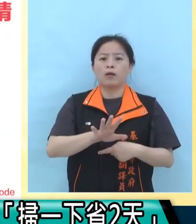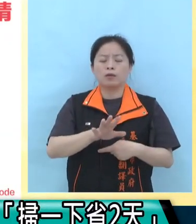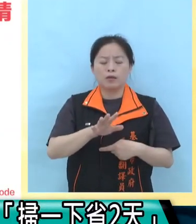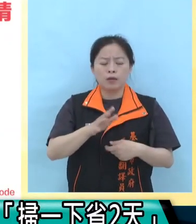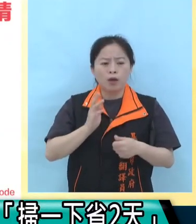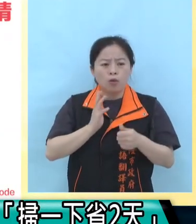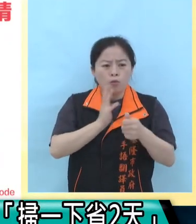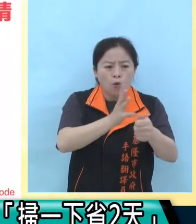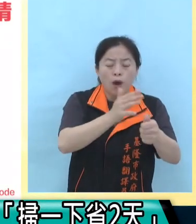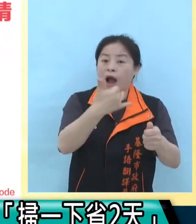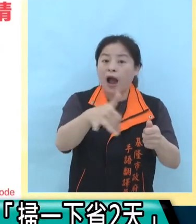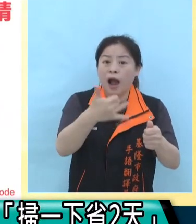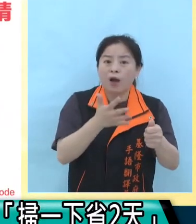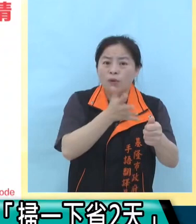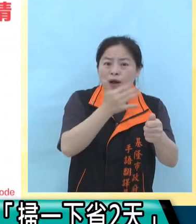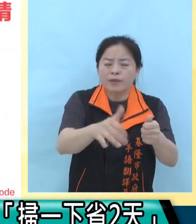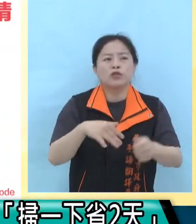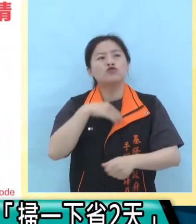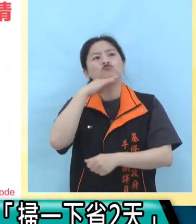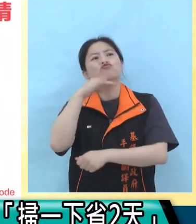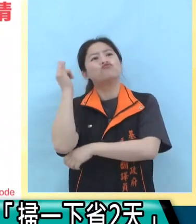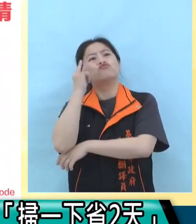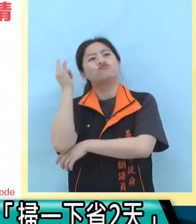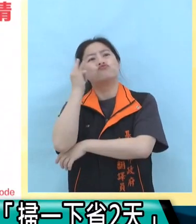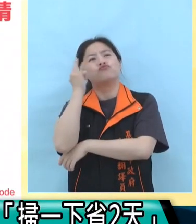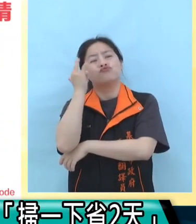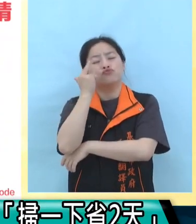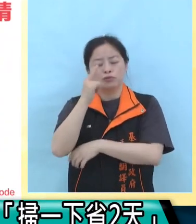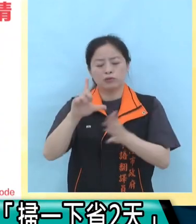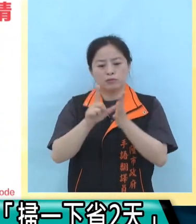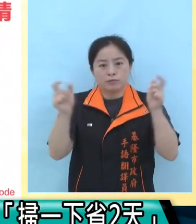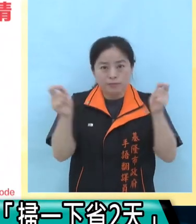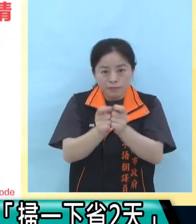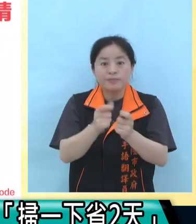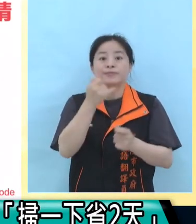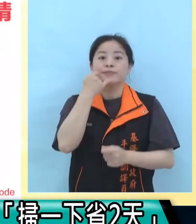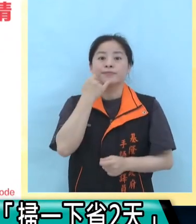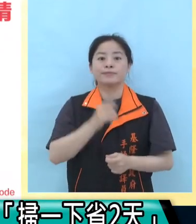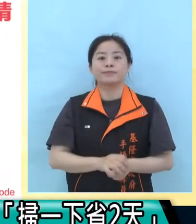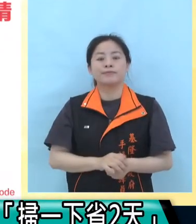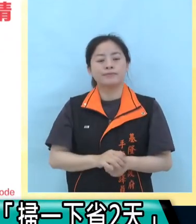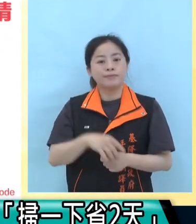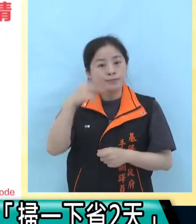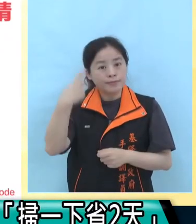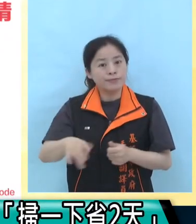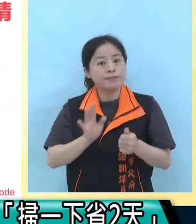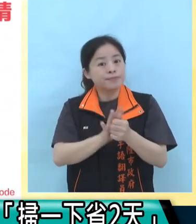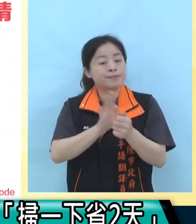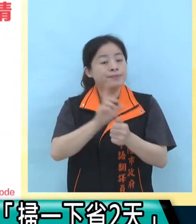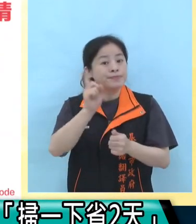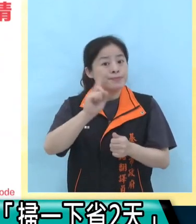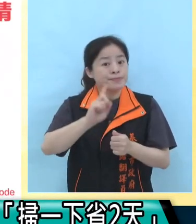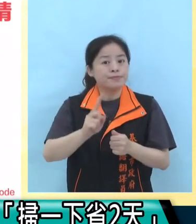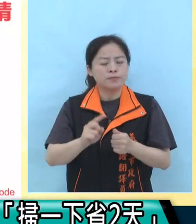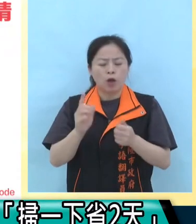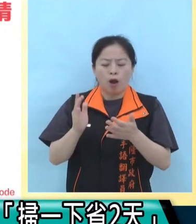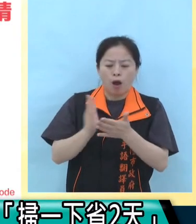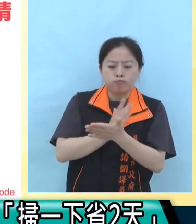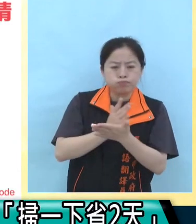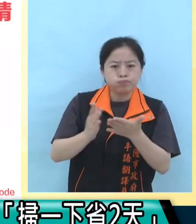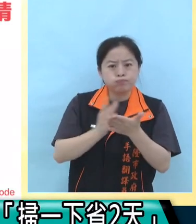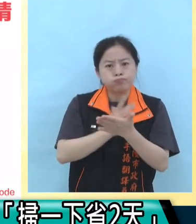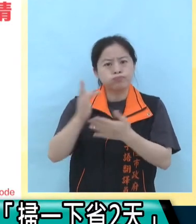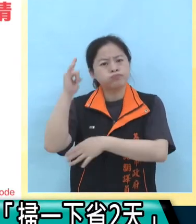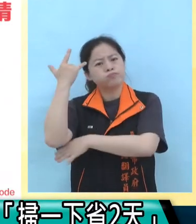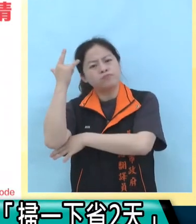调之前然后等待的这个时间，那另外呢还可以省下这个评估的